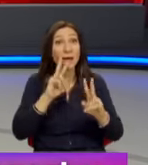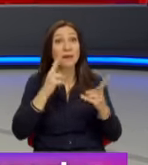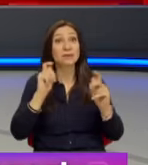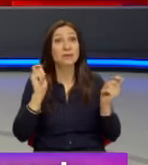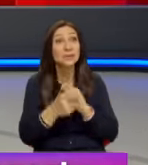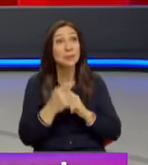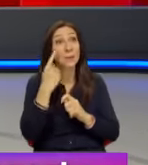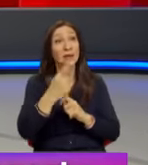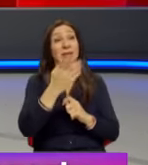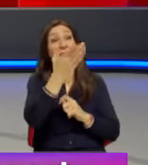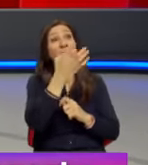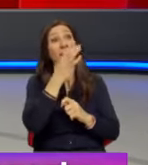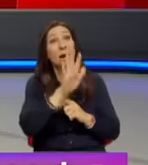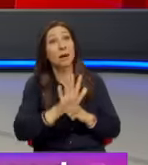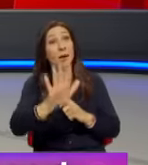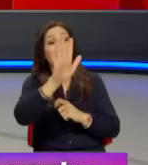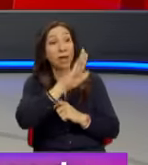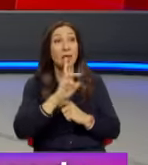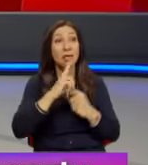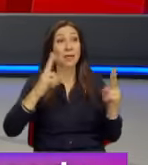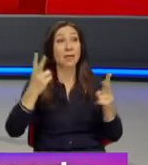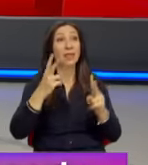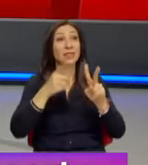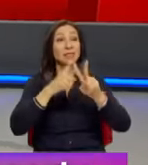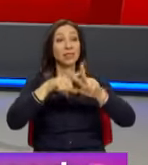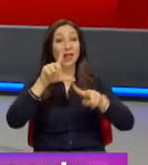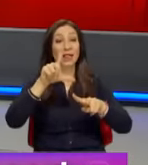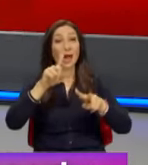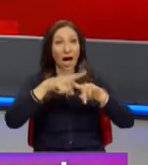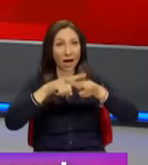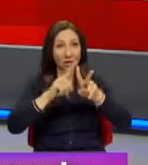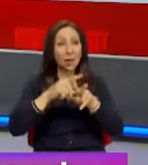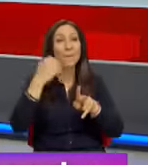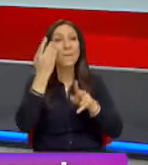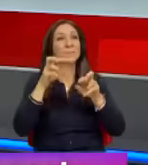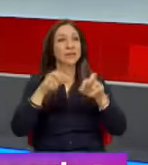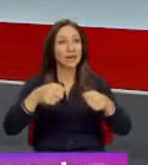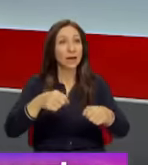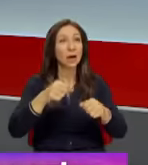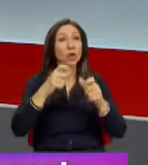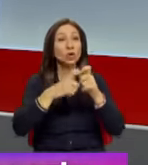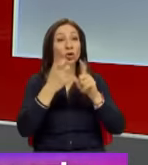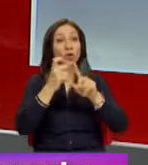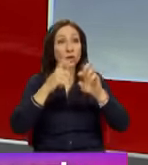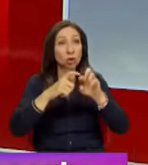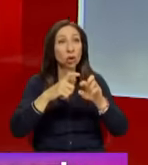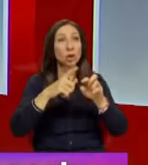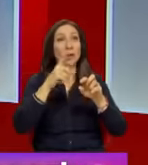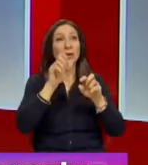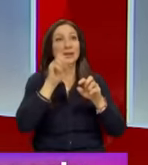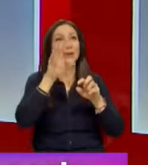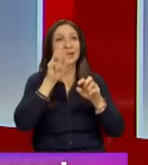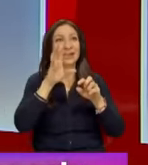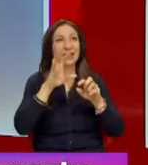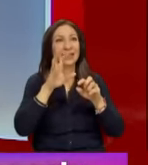değişti. Bakın işte Ankara'nın rengi. Nallıhan, Beypazarı, Güdül, Ayaş, bunu yanıp